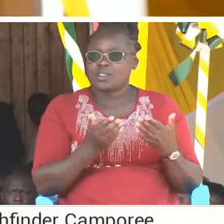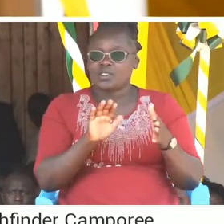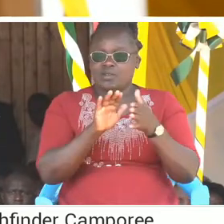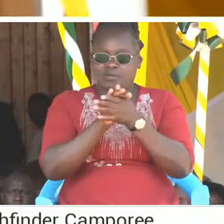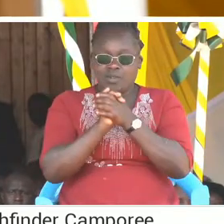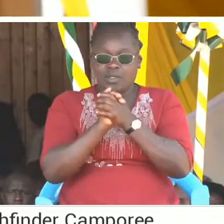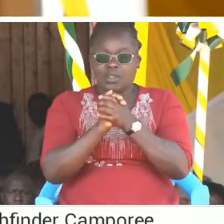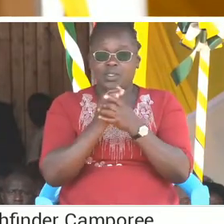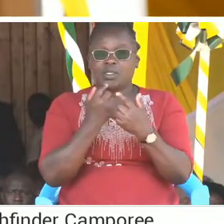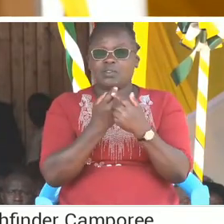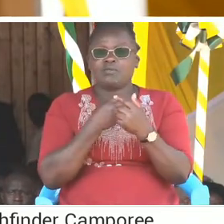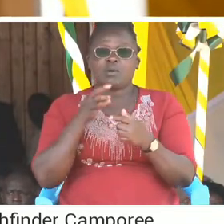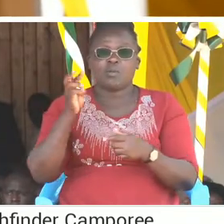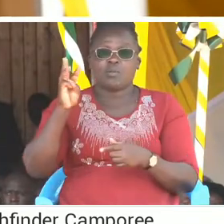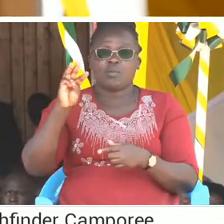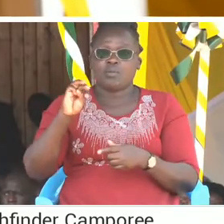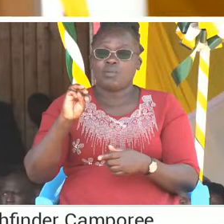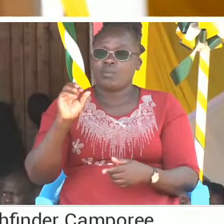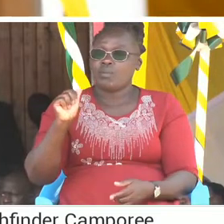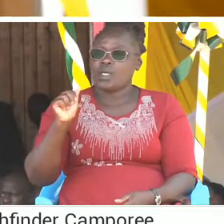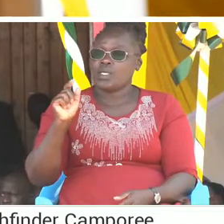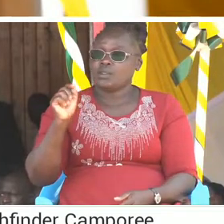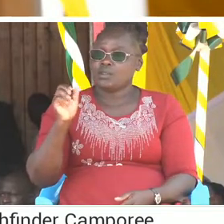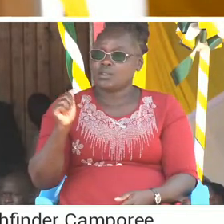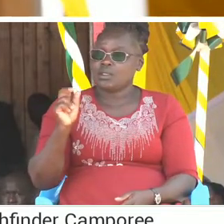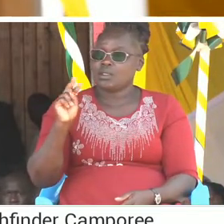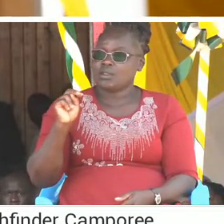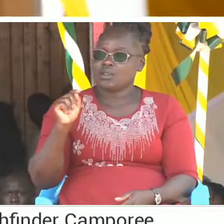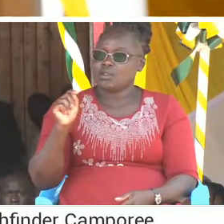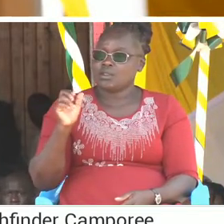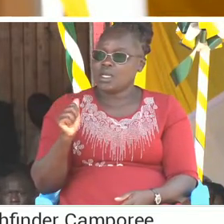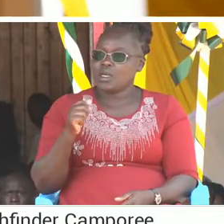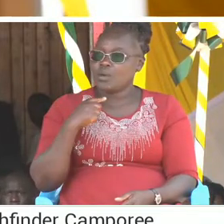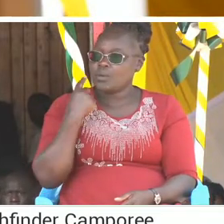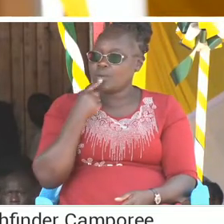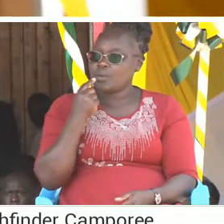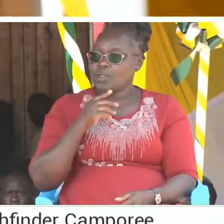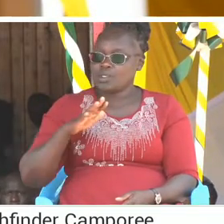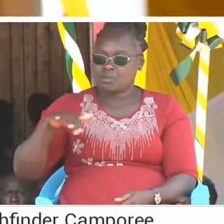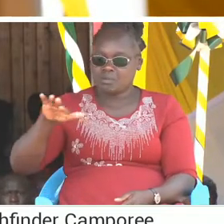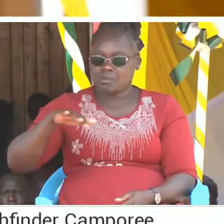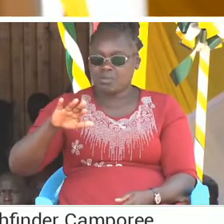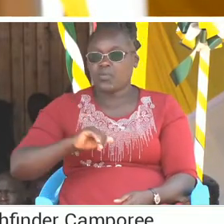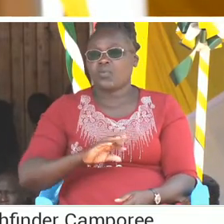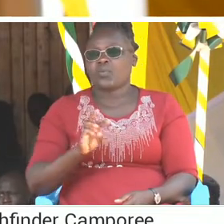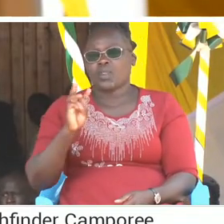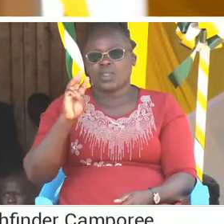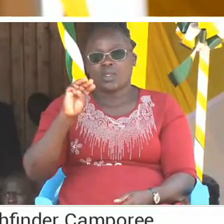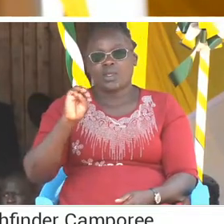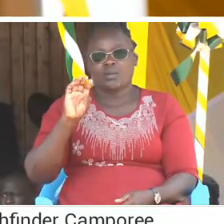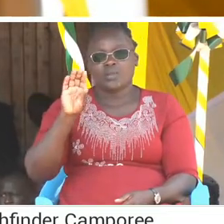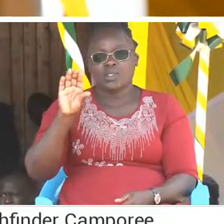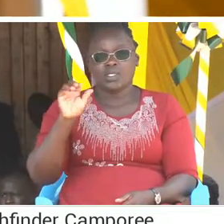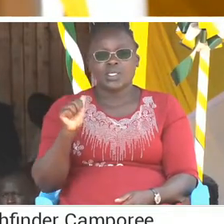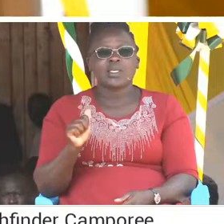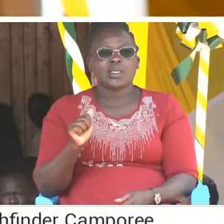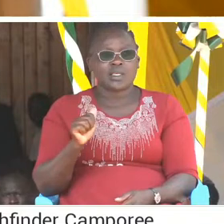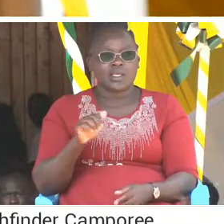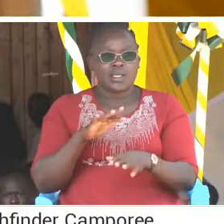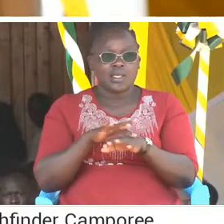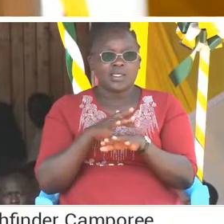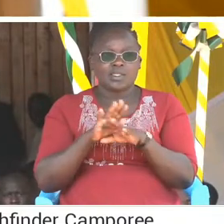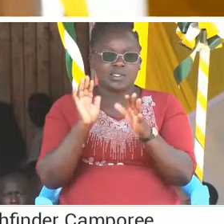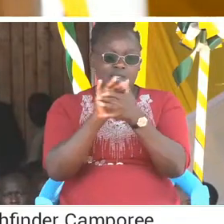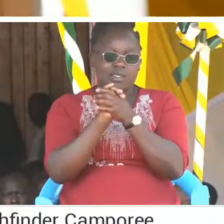MCA, angependa kuwa na pamoja nasi lakini amepata shughuli zingine ambazo hazingengoja, akanituma nilete salamu